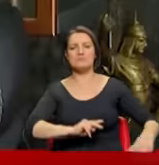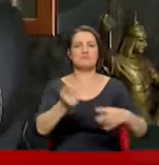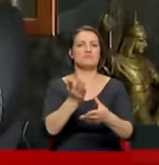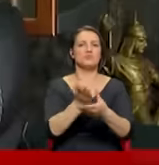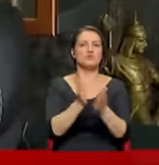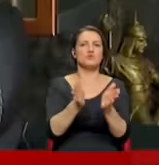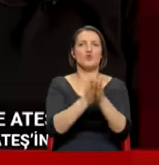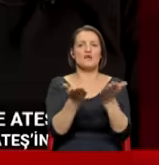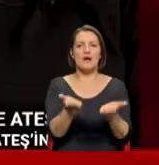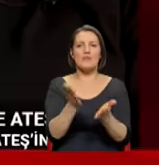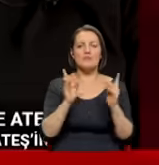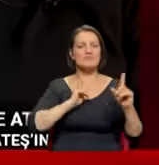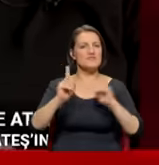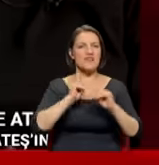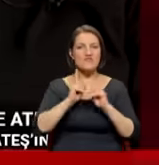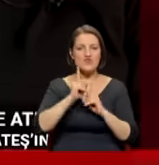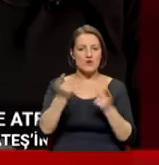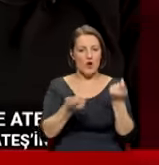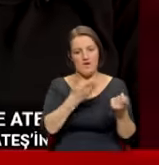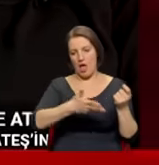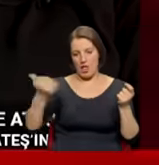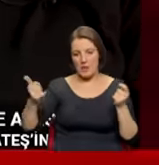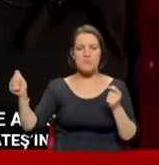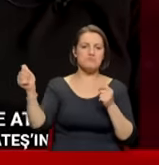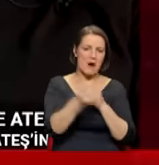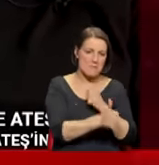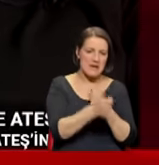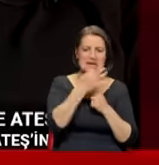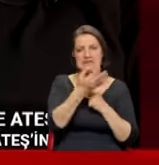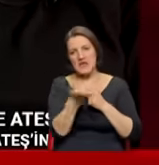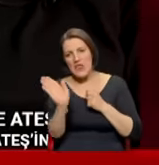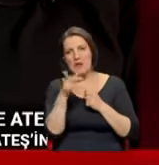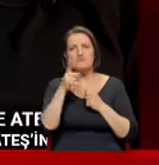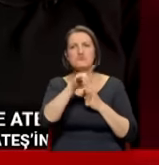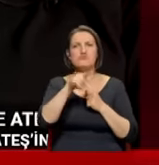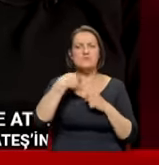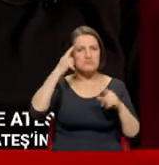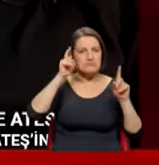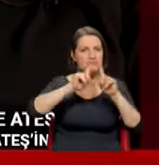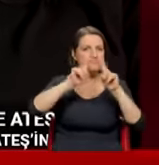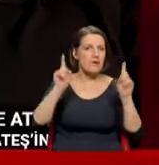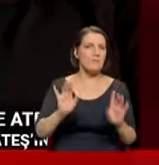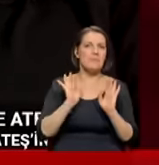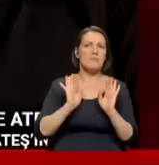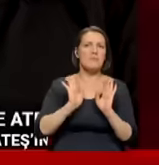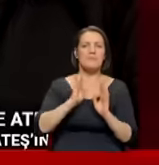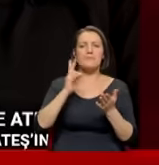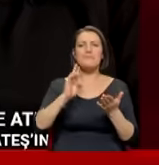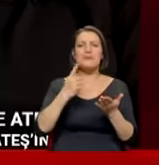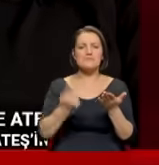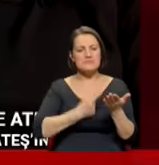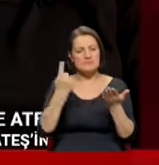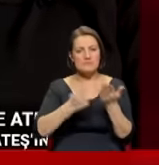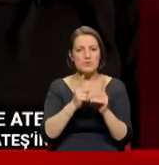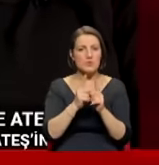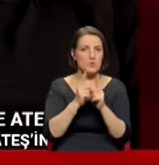dosya. Mesela davaya bakan savcı görevden alındı, getirildi, izne ayrıldı. Bunlar bizim çok kafamızı karıştırdı. İddianamenin bu kadar